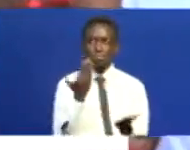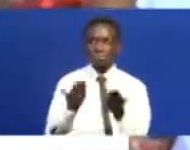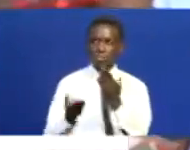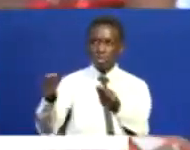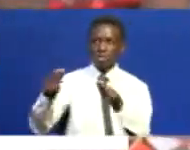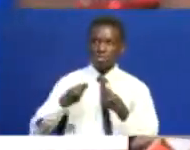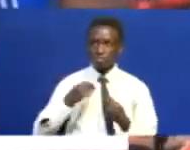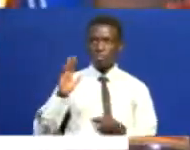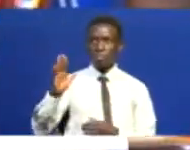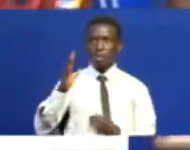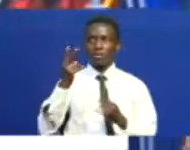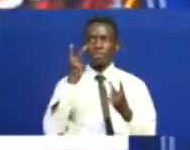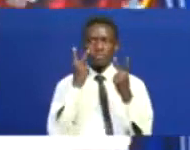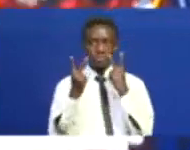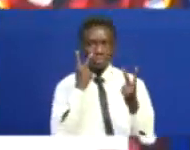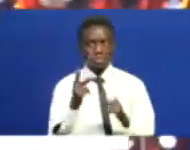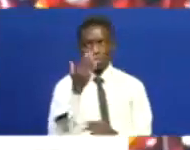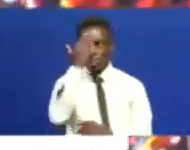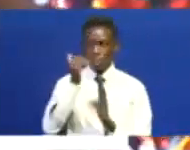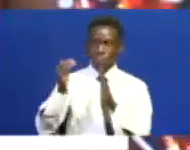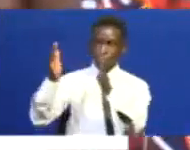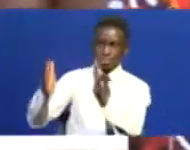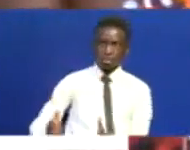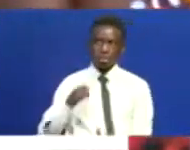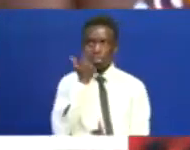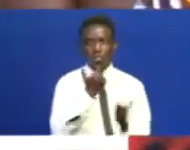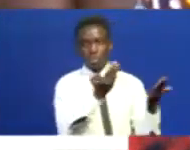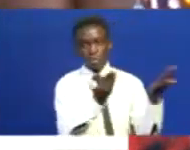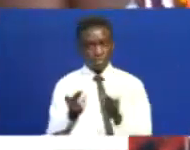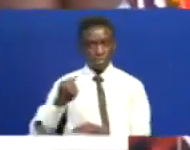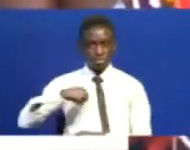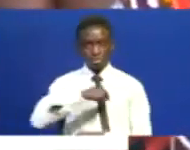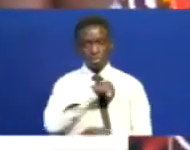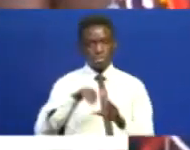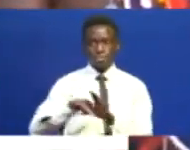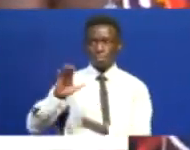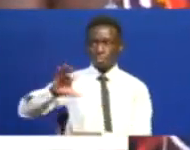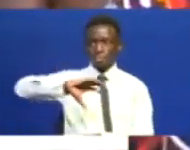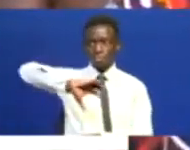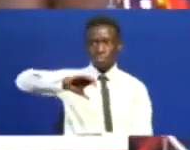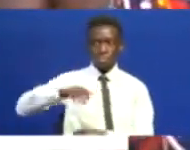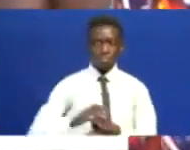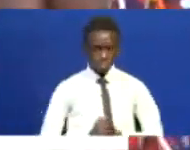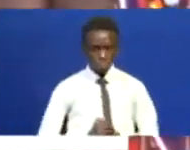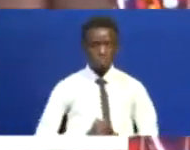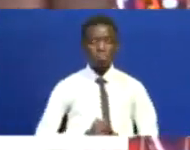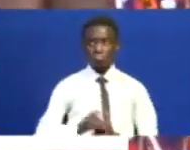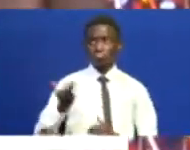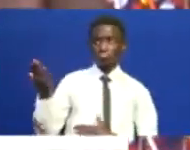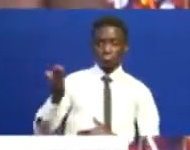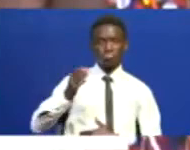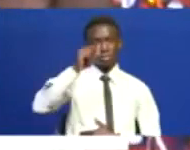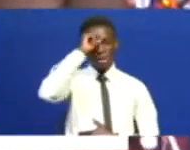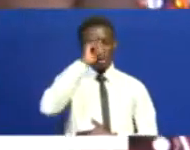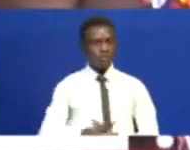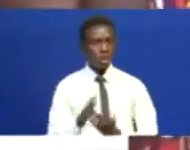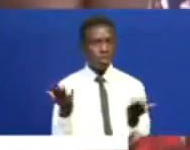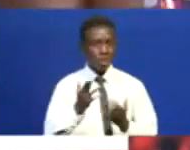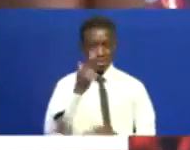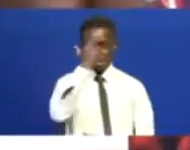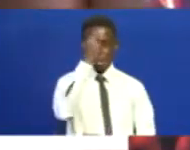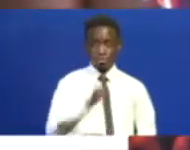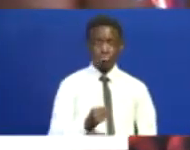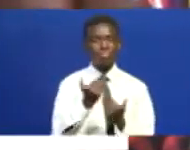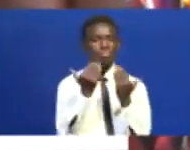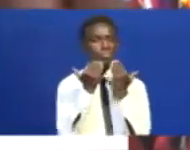maoni yako na kwa vile wewe ndio umeweza kutukaribisha katika kaunti yako. Asante sana. Leo ni siku